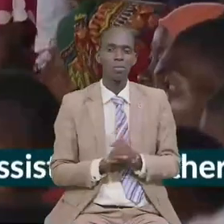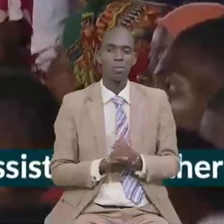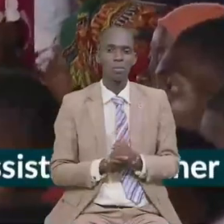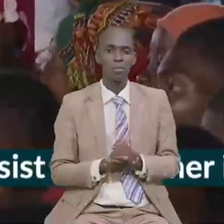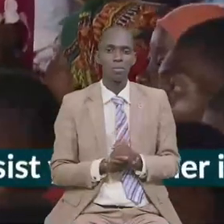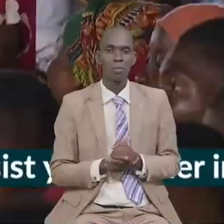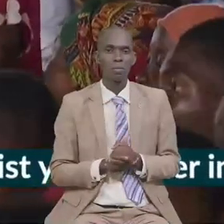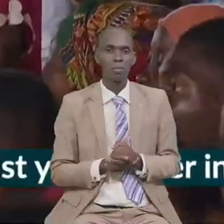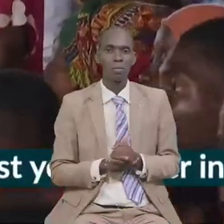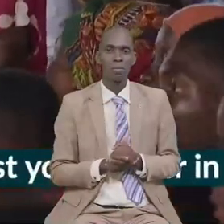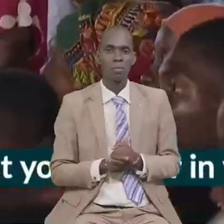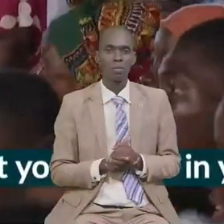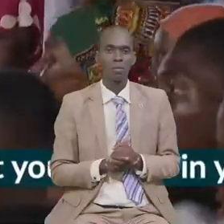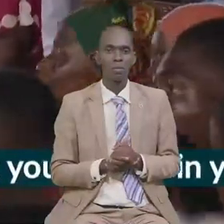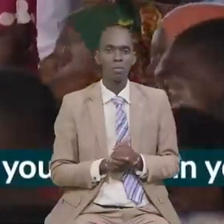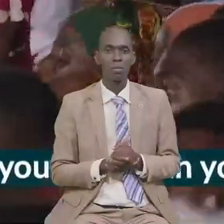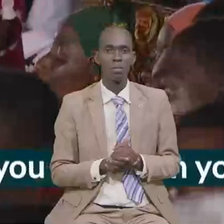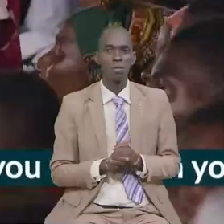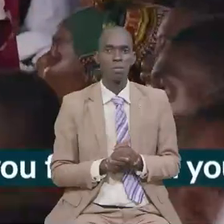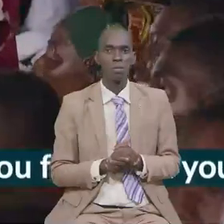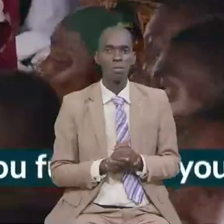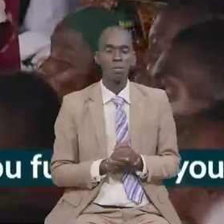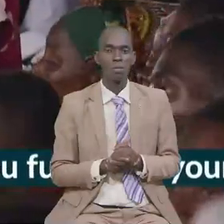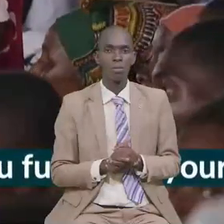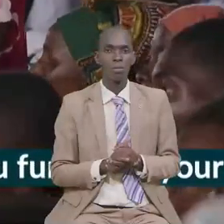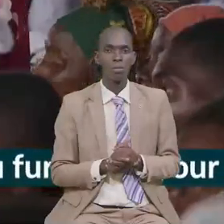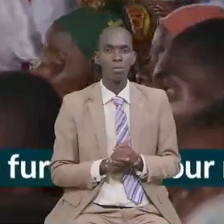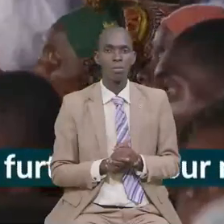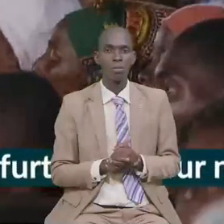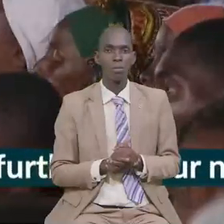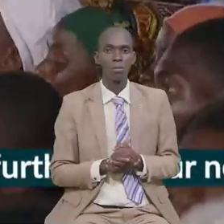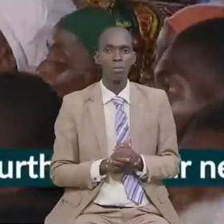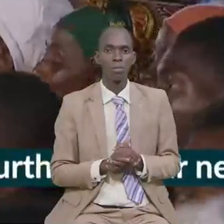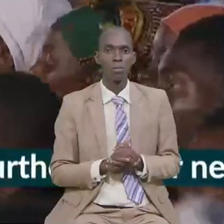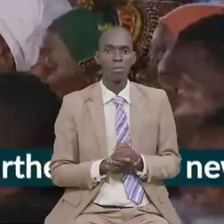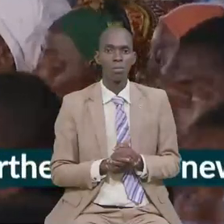54 44 92 63.